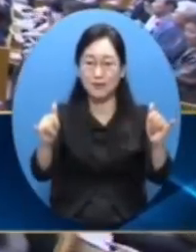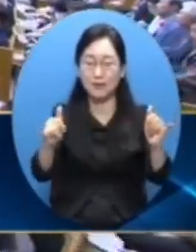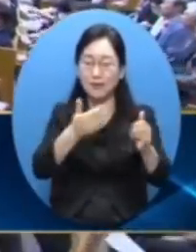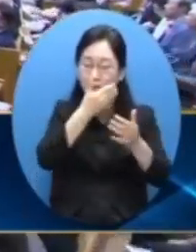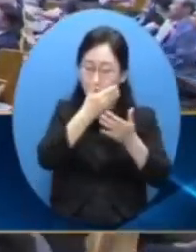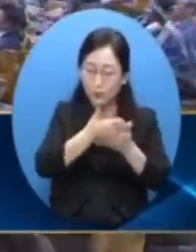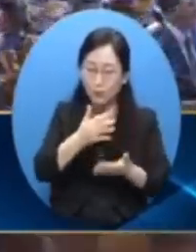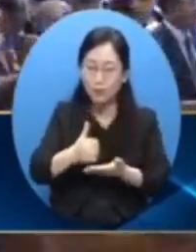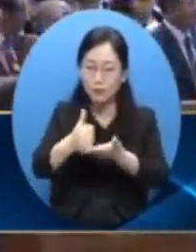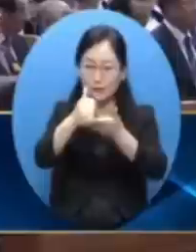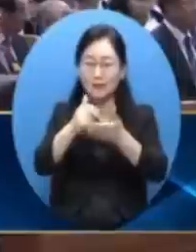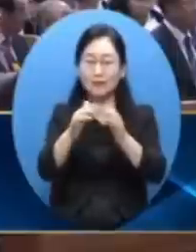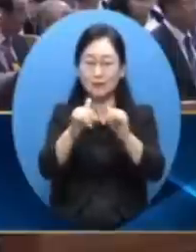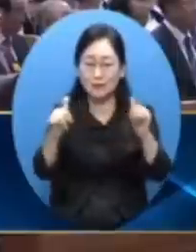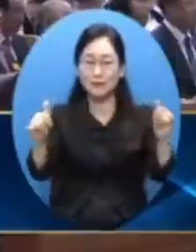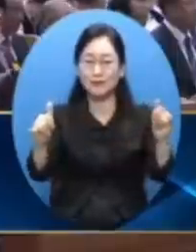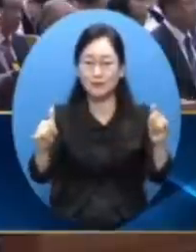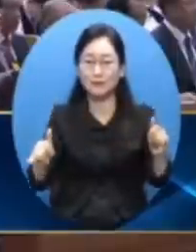존귀한 자.